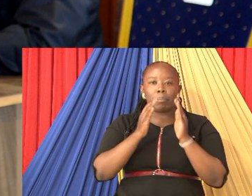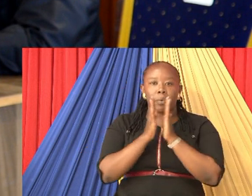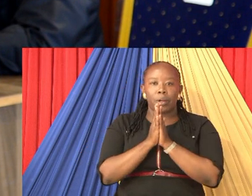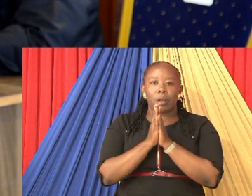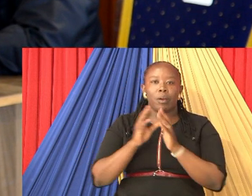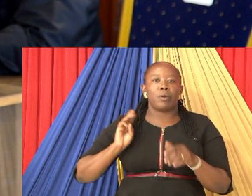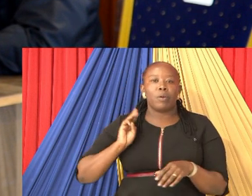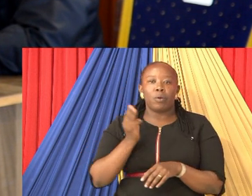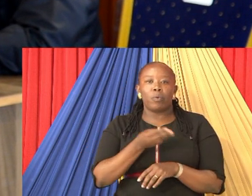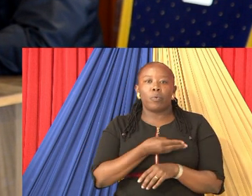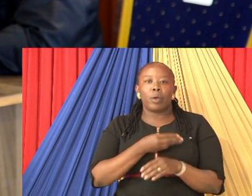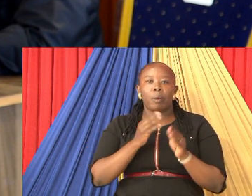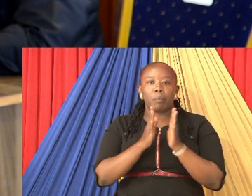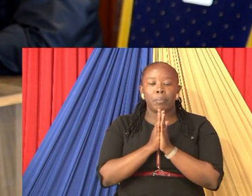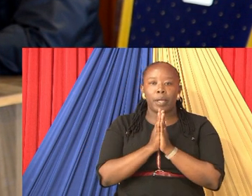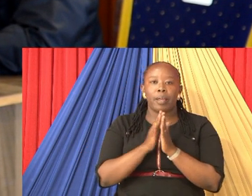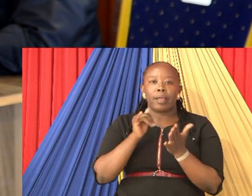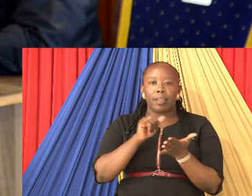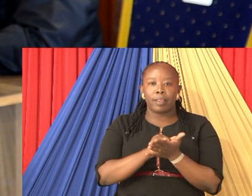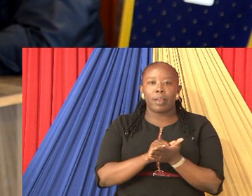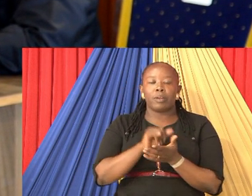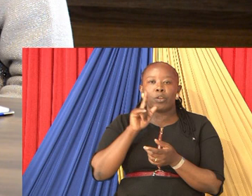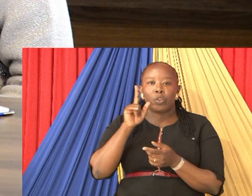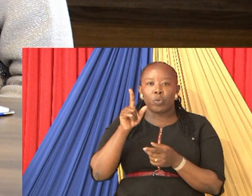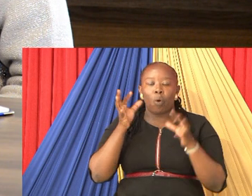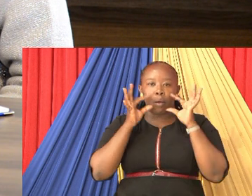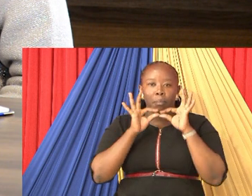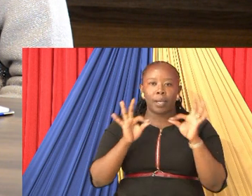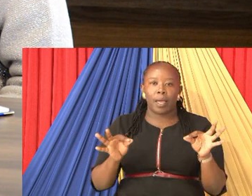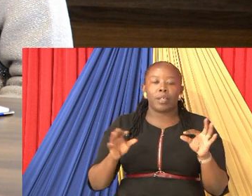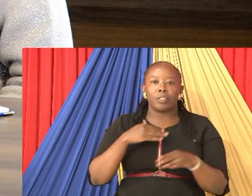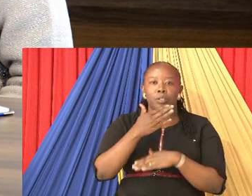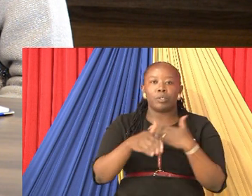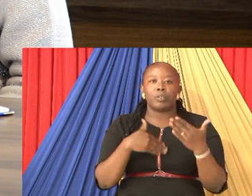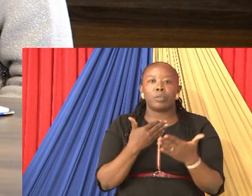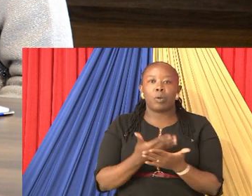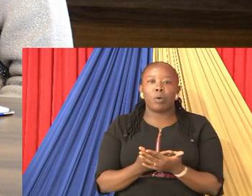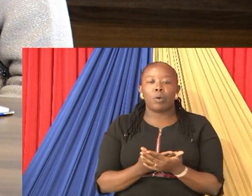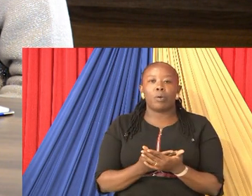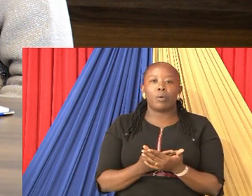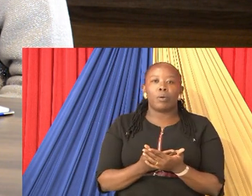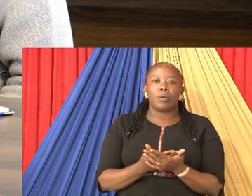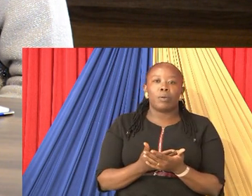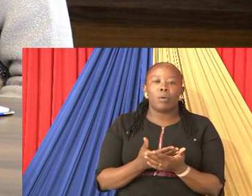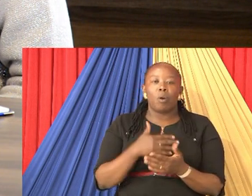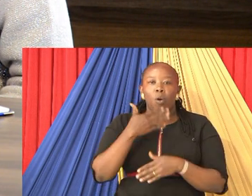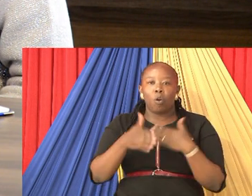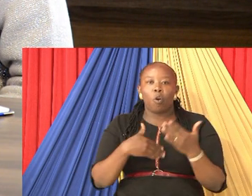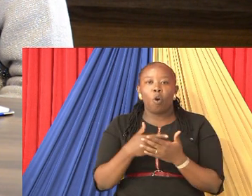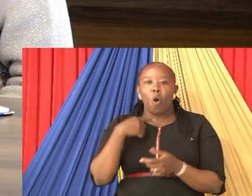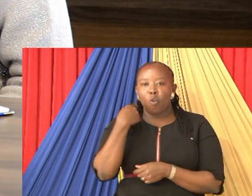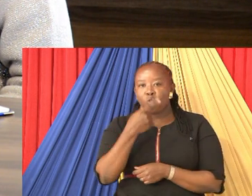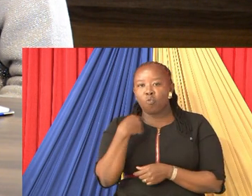watu wako, kwamba Mungu utafikia wote katika jina la Yesu. Wanaopitia katika magonjwa,